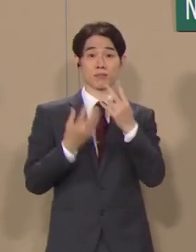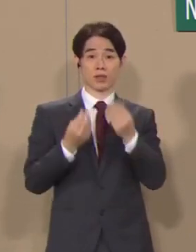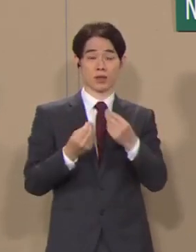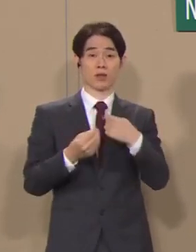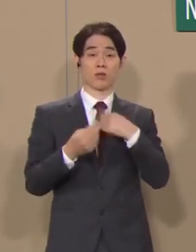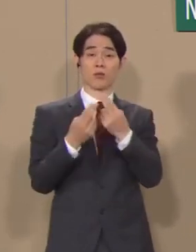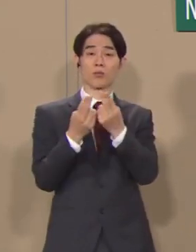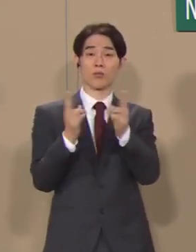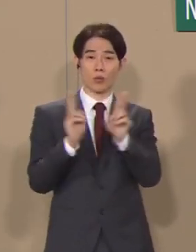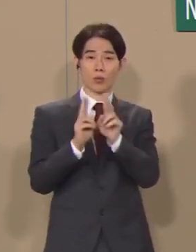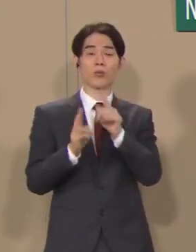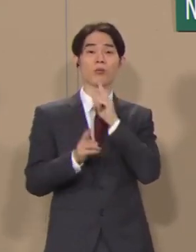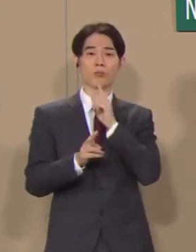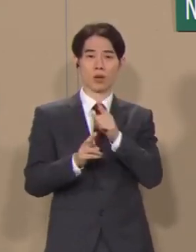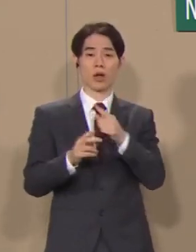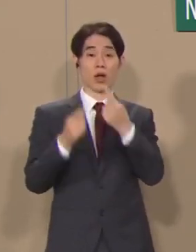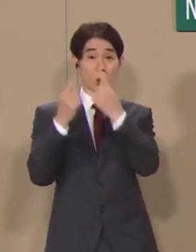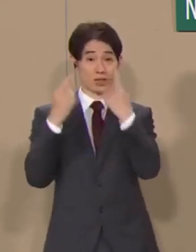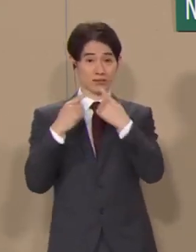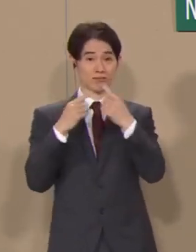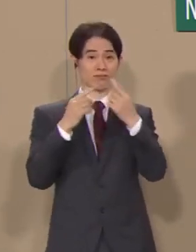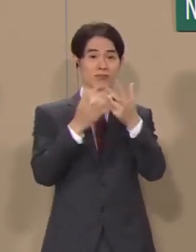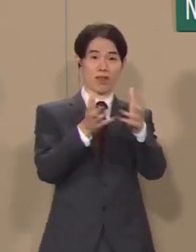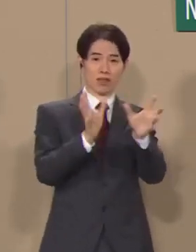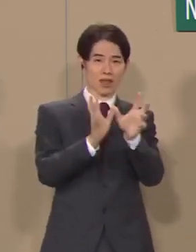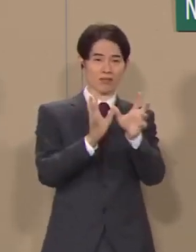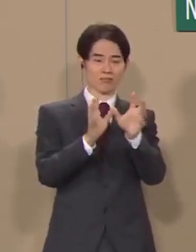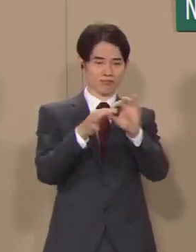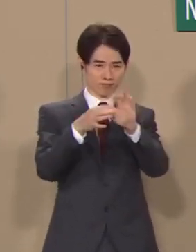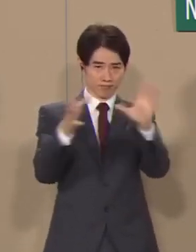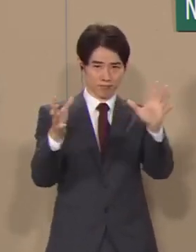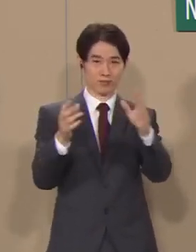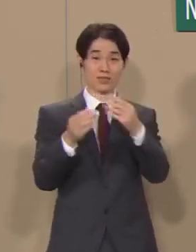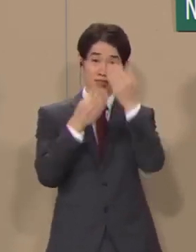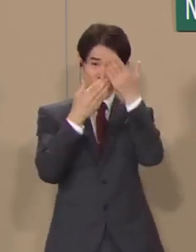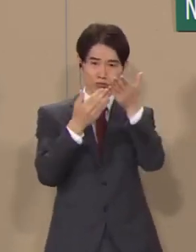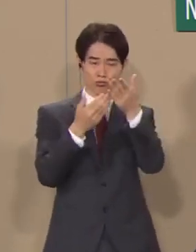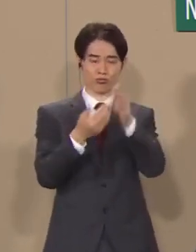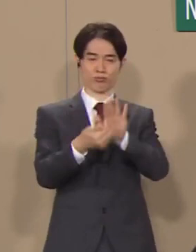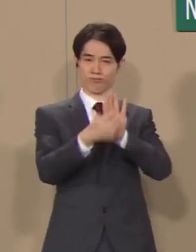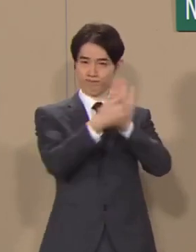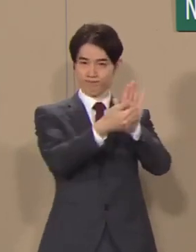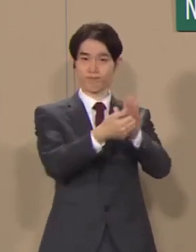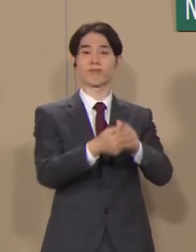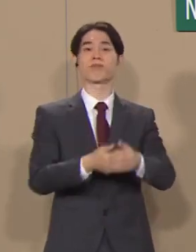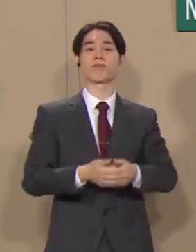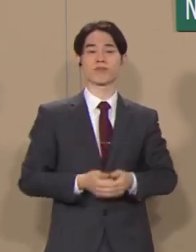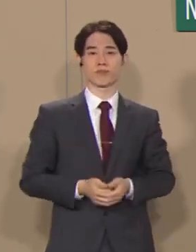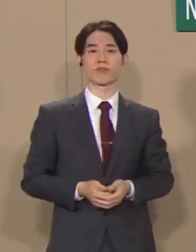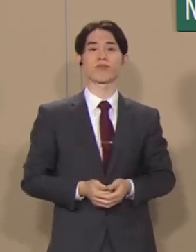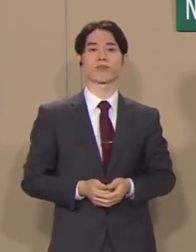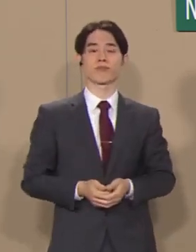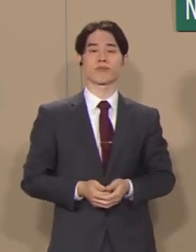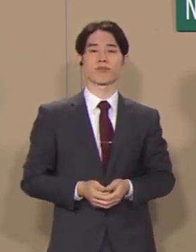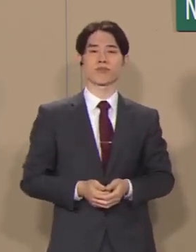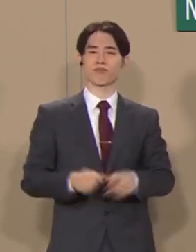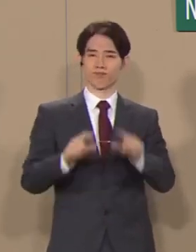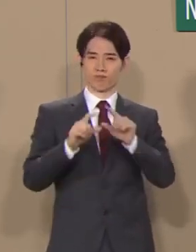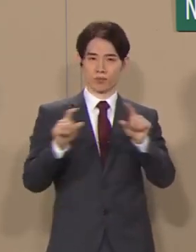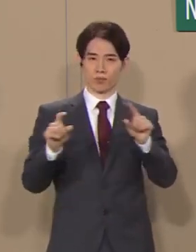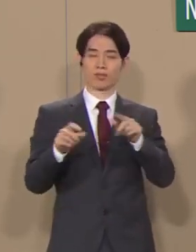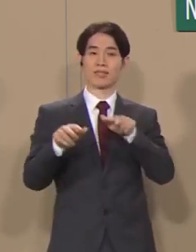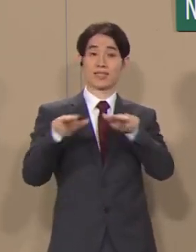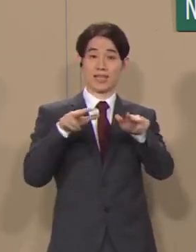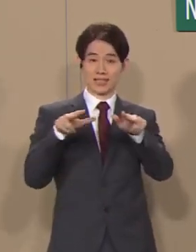われわれ nhk等は個人団体を問わず寄付や献金を一切受け取っておりませんもちろん